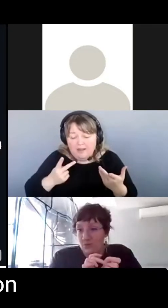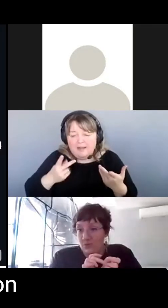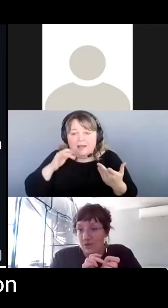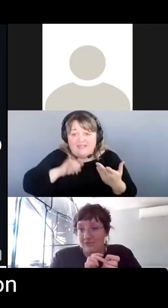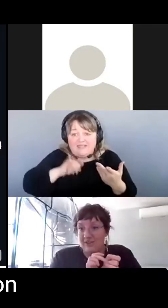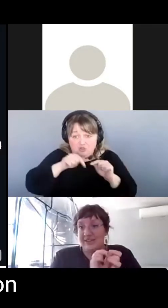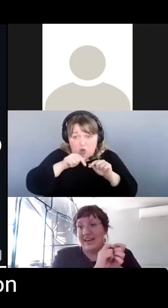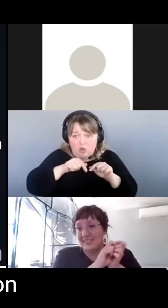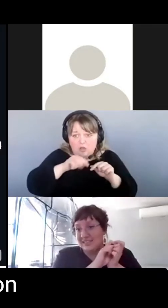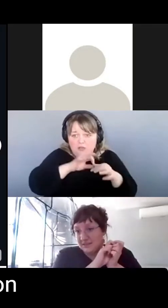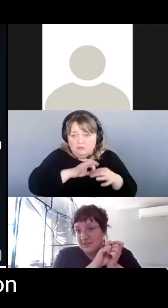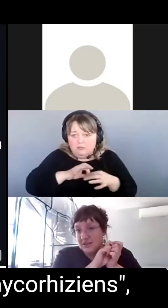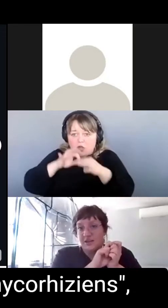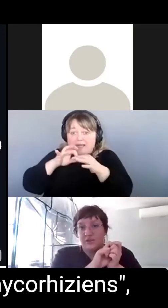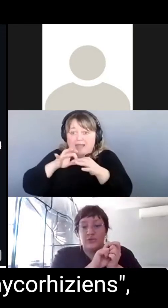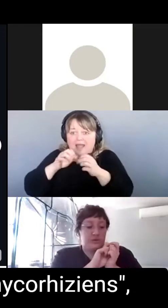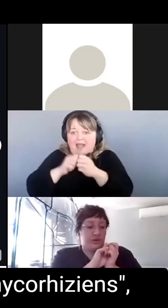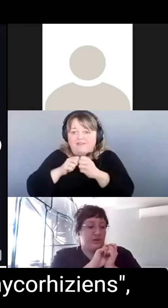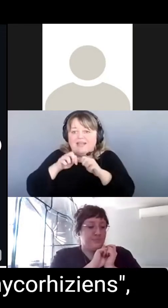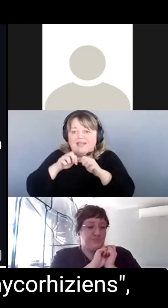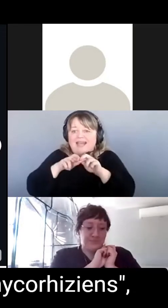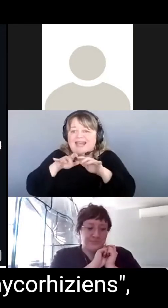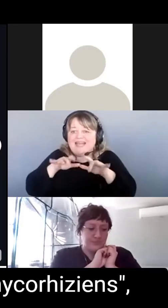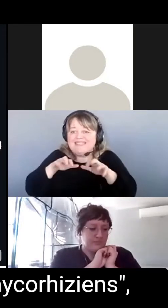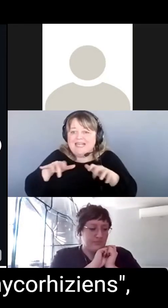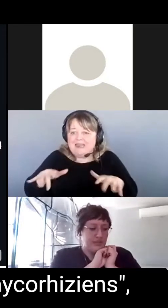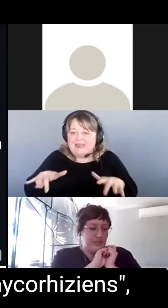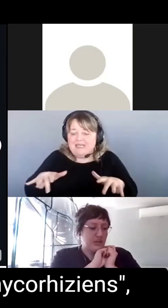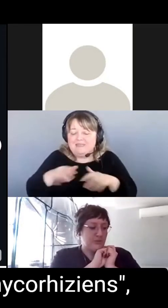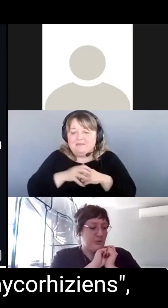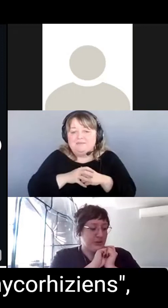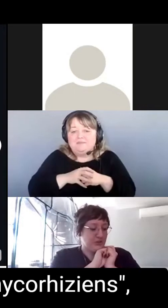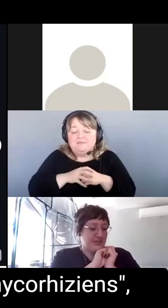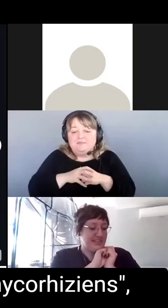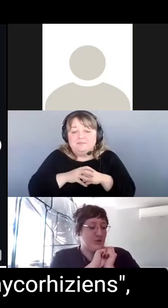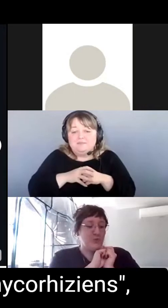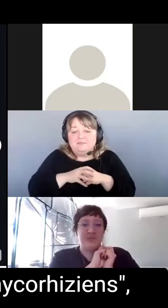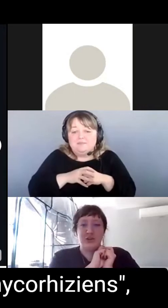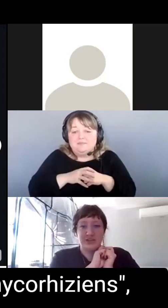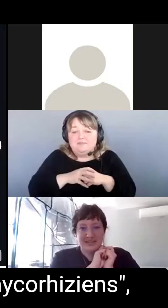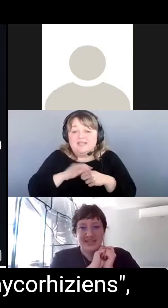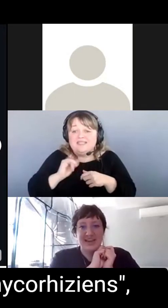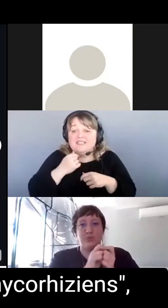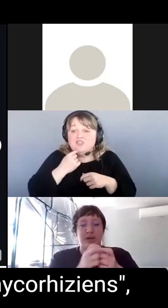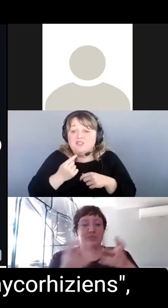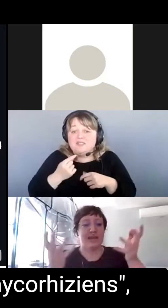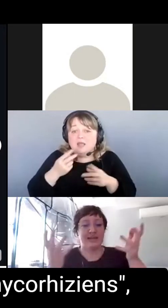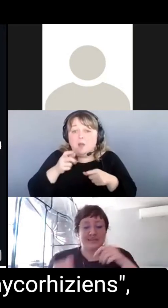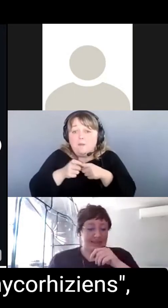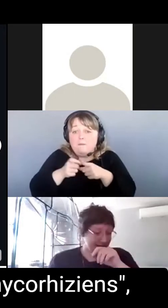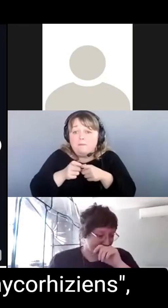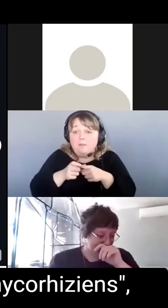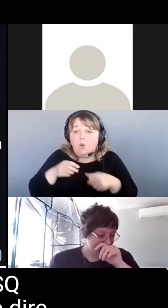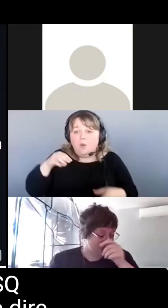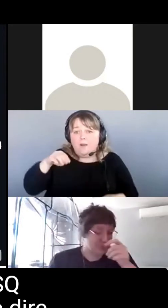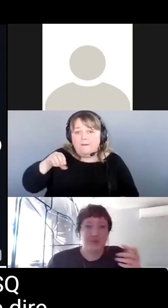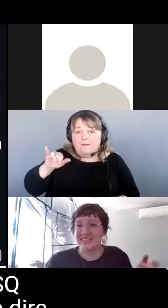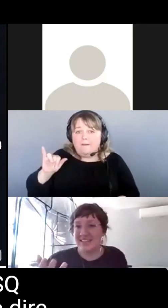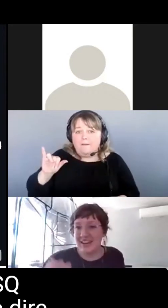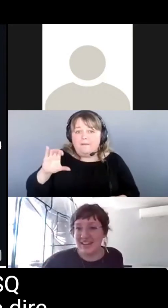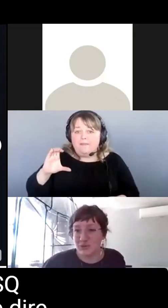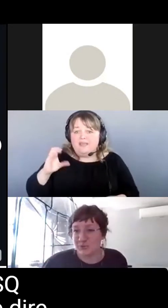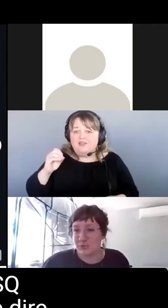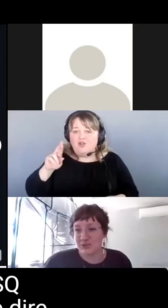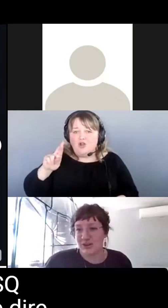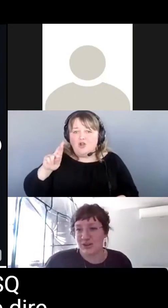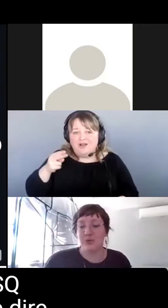relation avec les racines. Donc, chaque fois que je vais dire le mot mycorhizien, on pourrait peut-être dire, parce qu'il n'y a pas de signe